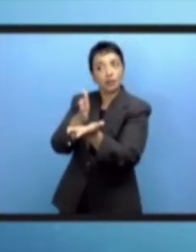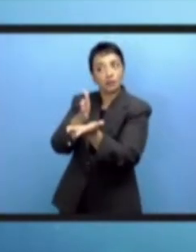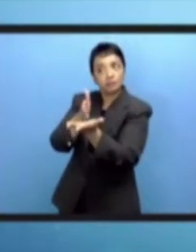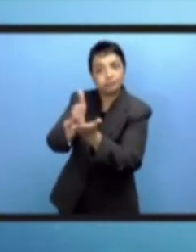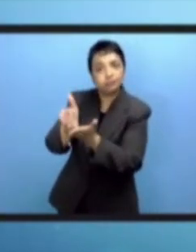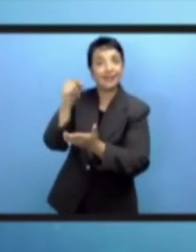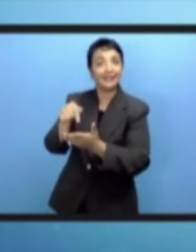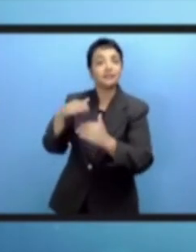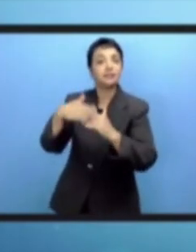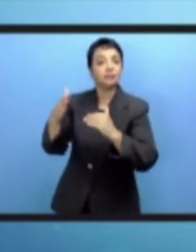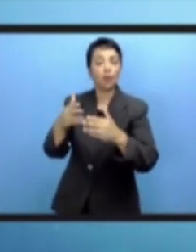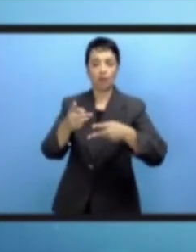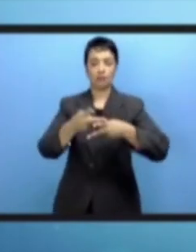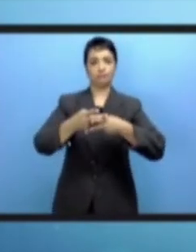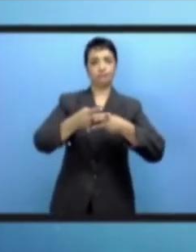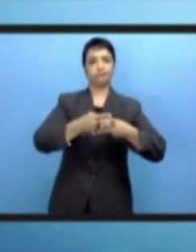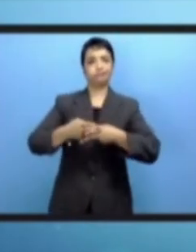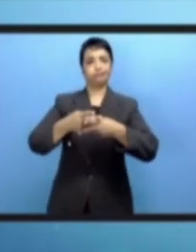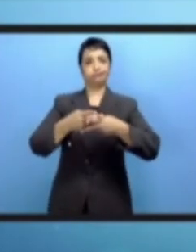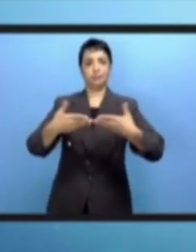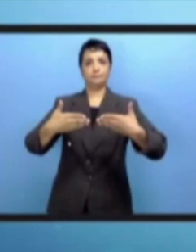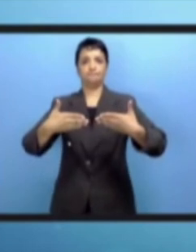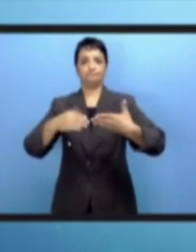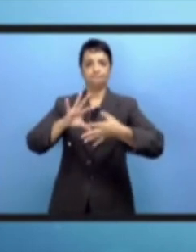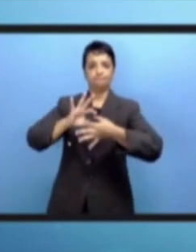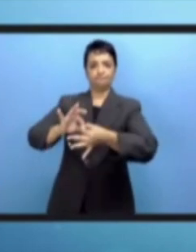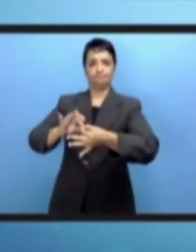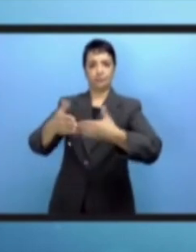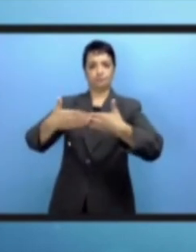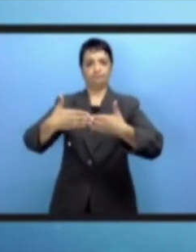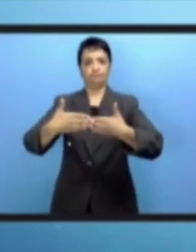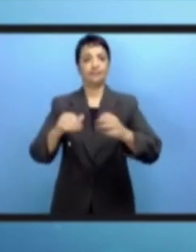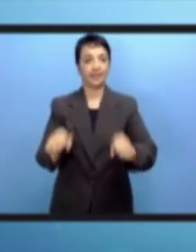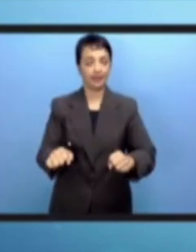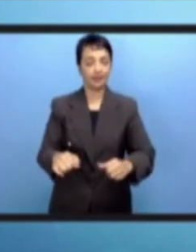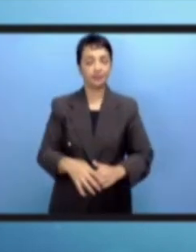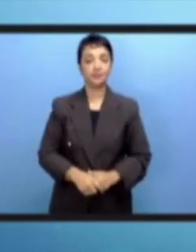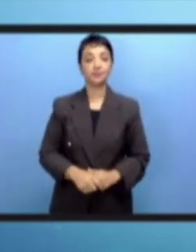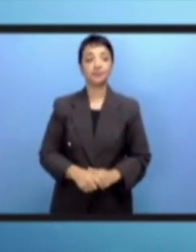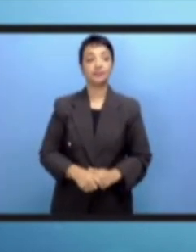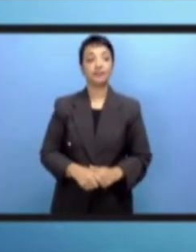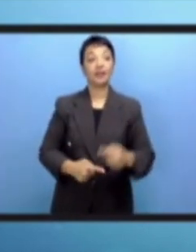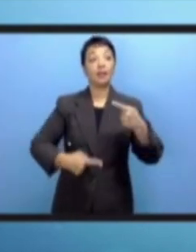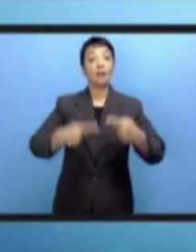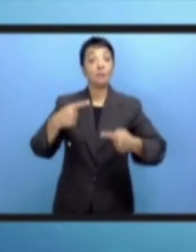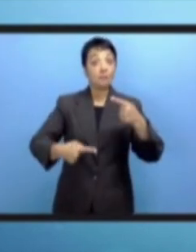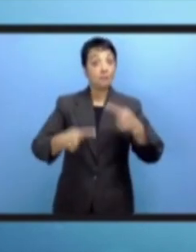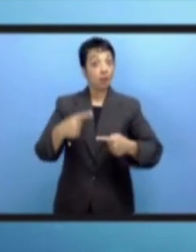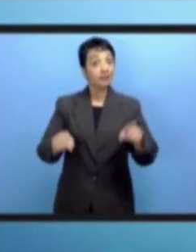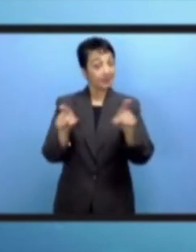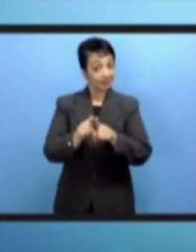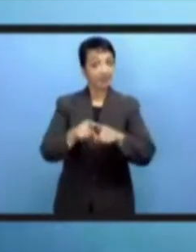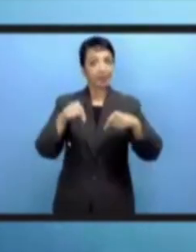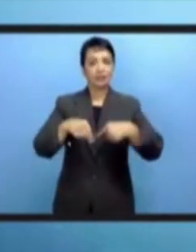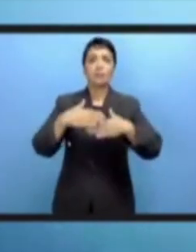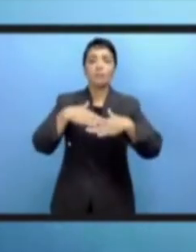контролировать доступ к своим личным данным. И для этого мы также используем новые технологии. В политике